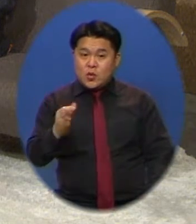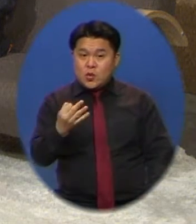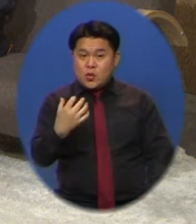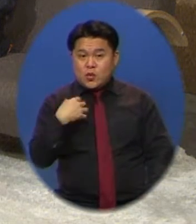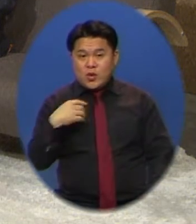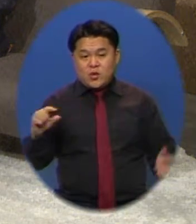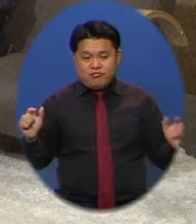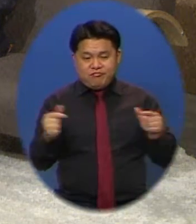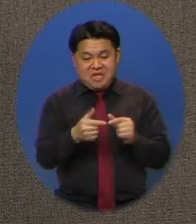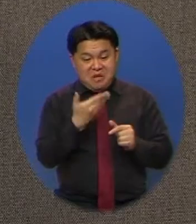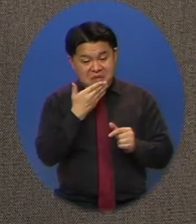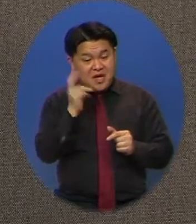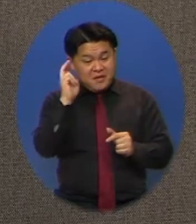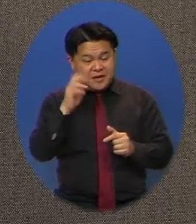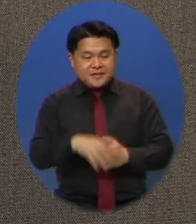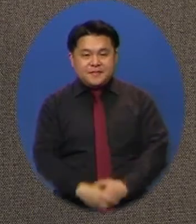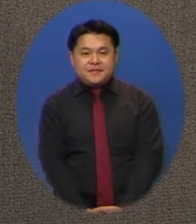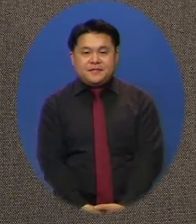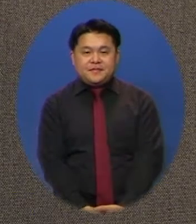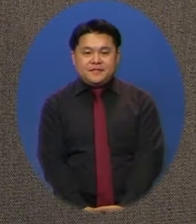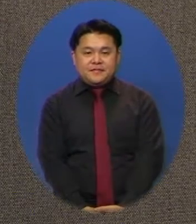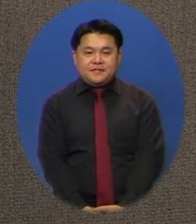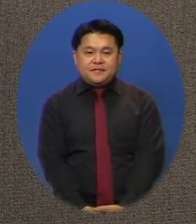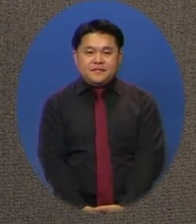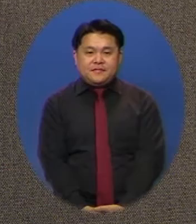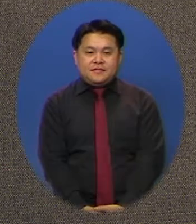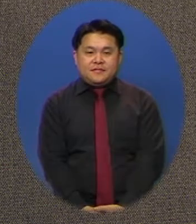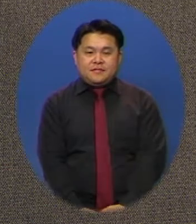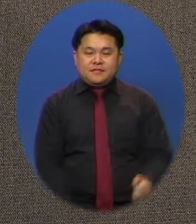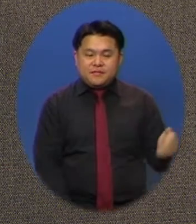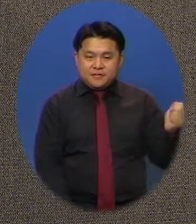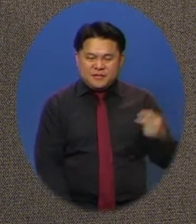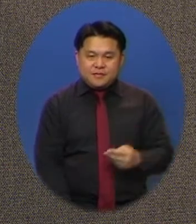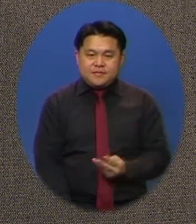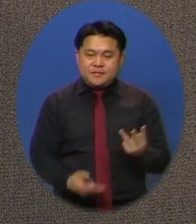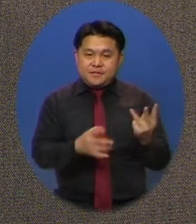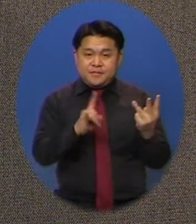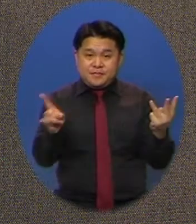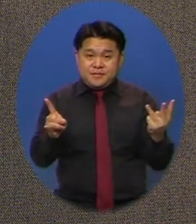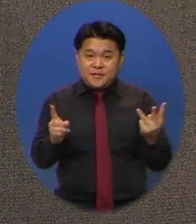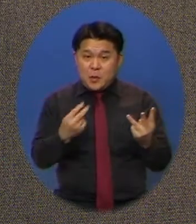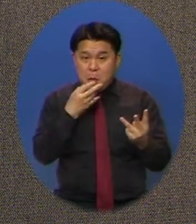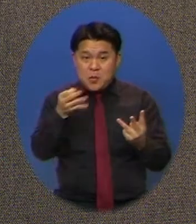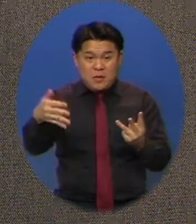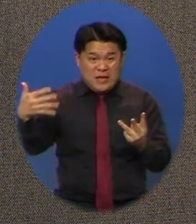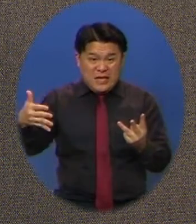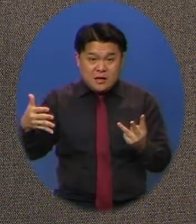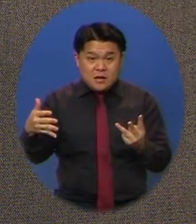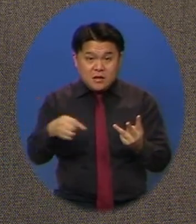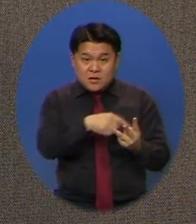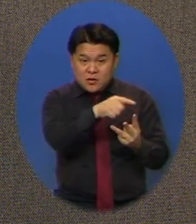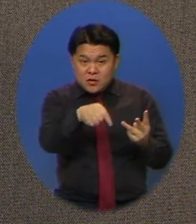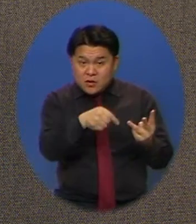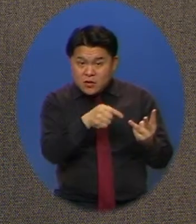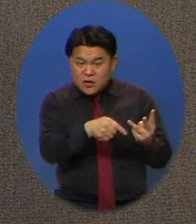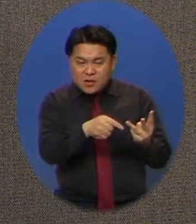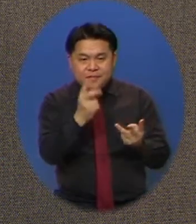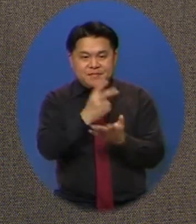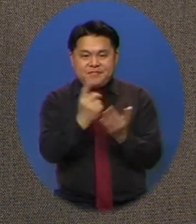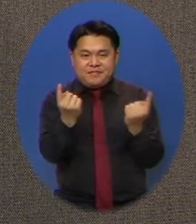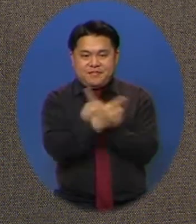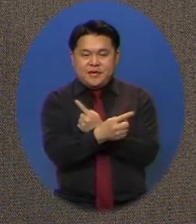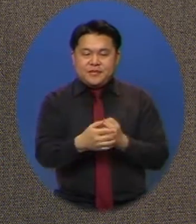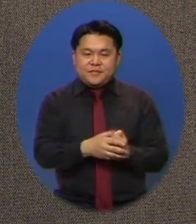부담이 완화될 걸로 예, 추정이 됩니다. 그다음 3대 비급여도 금년에 계속 그 제도 개선을 합니다.